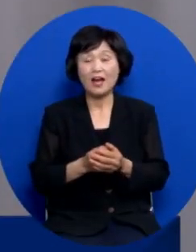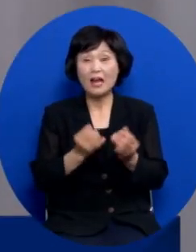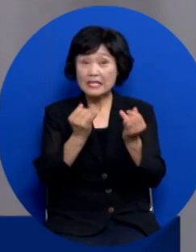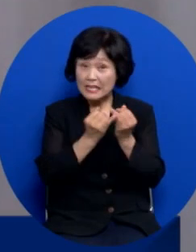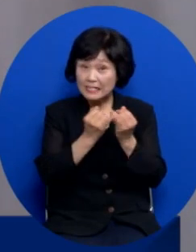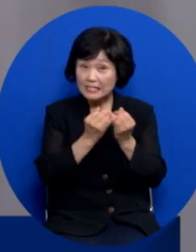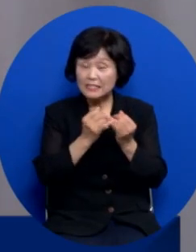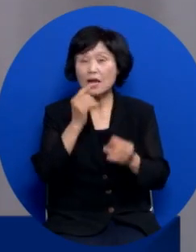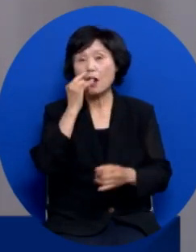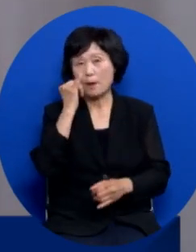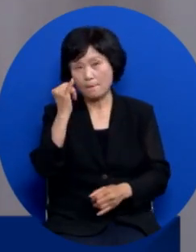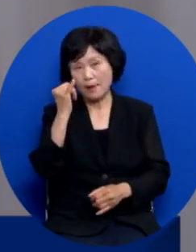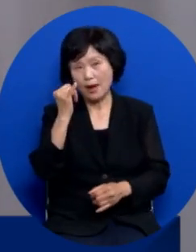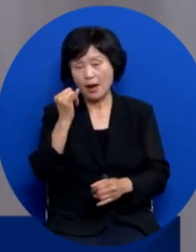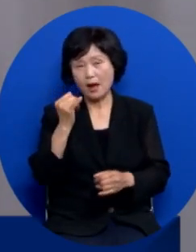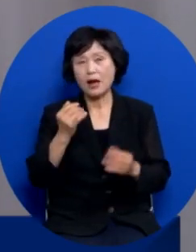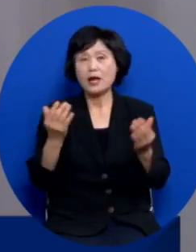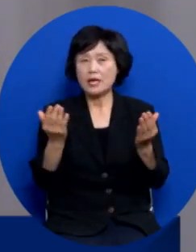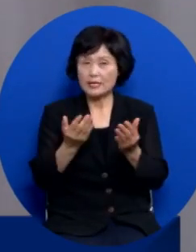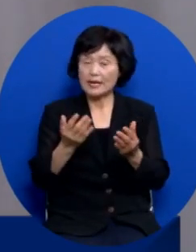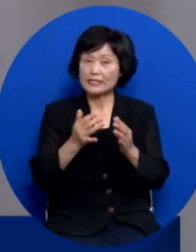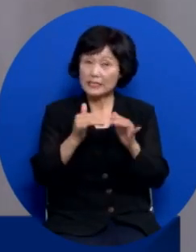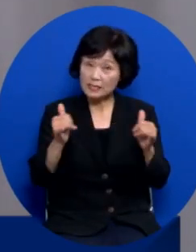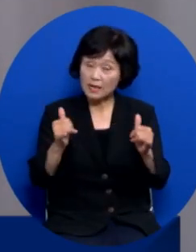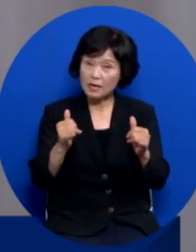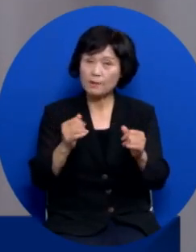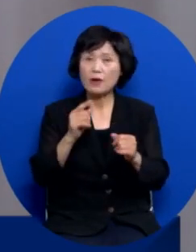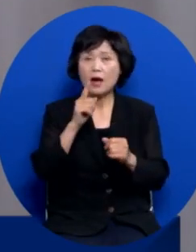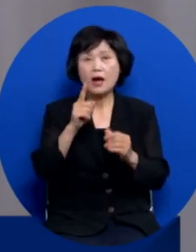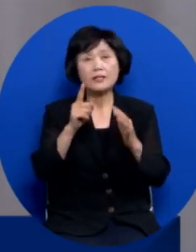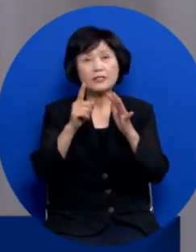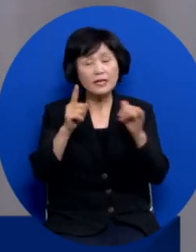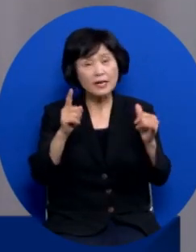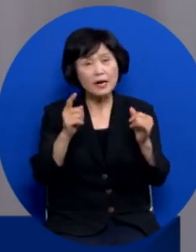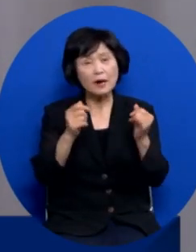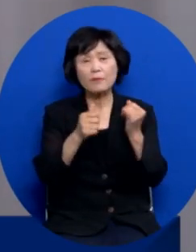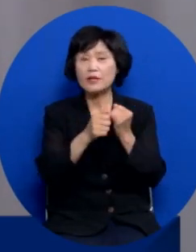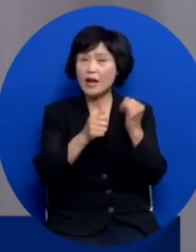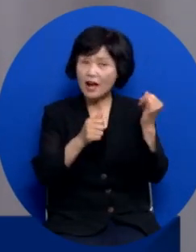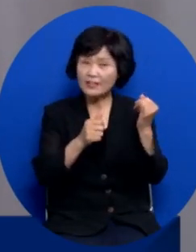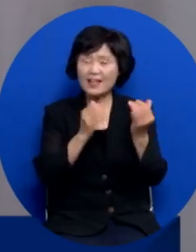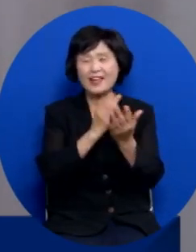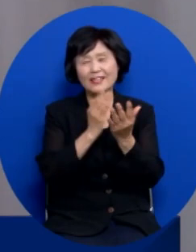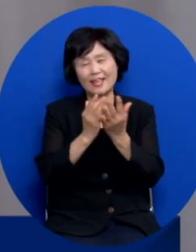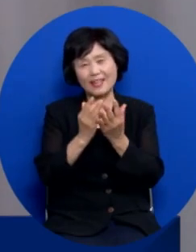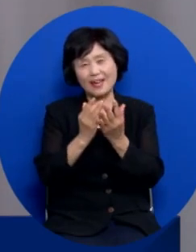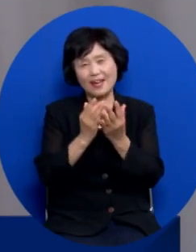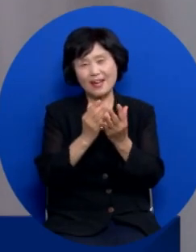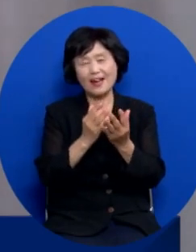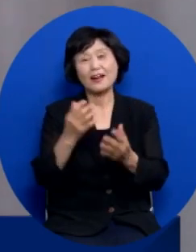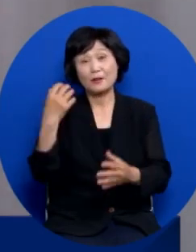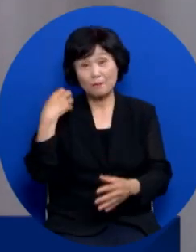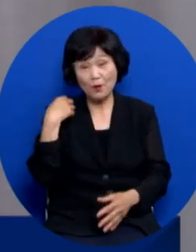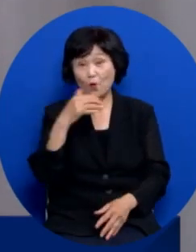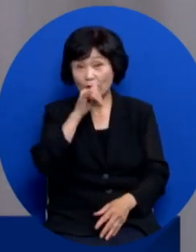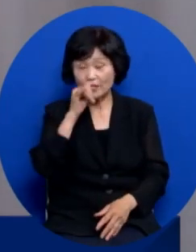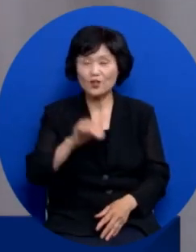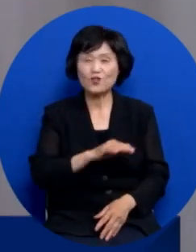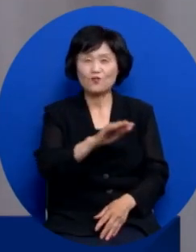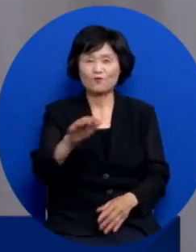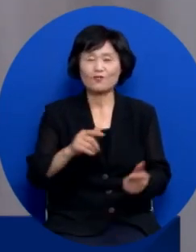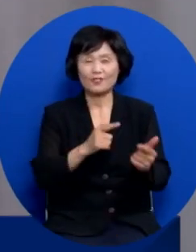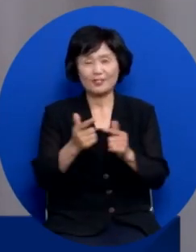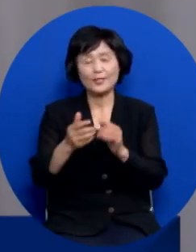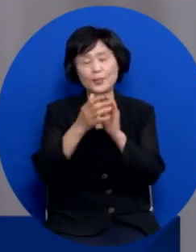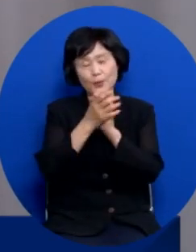직장인, 아니면 한 사람의 아내, 여러 가지 다양성을 가지고 있습니다. 우리는 기도하는 어머니들이기 때문에